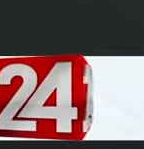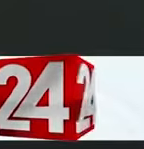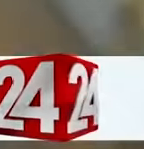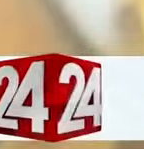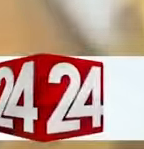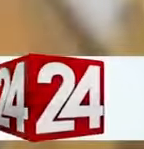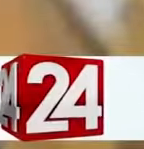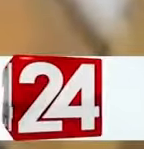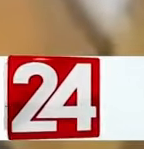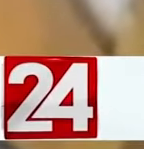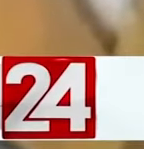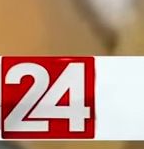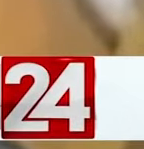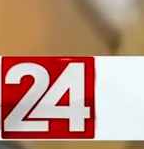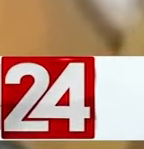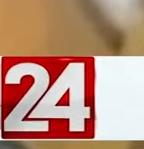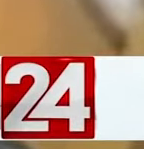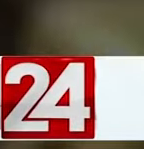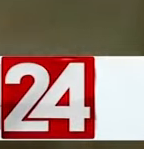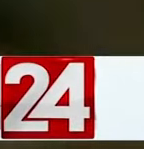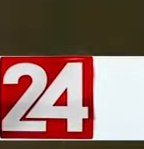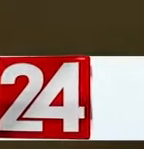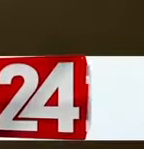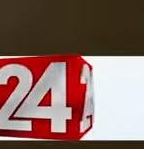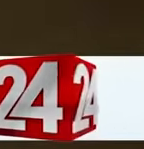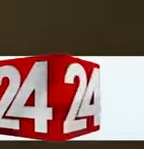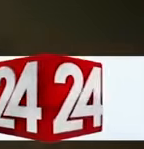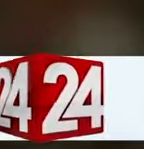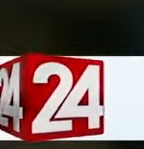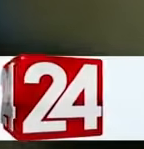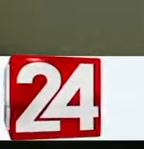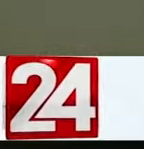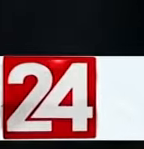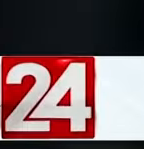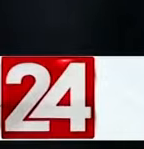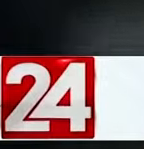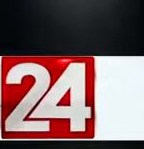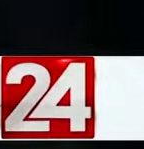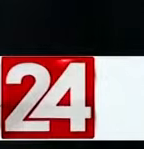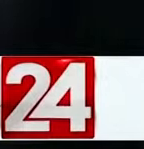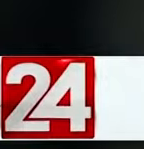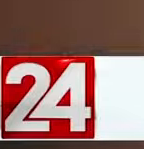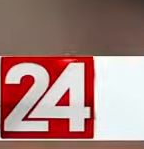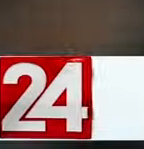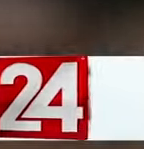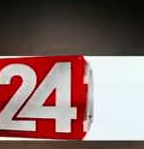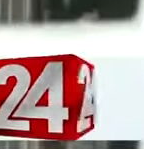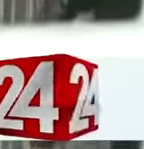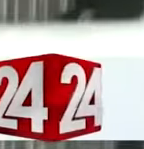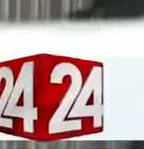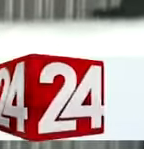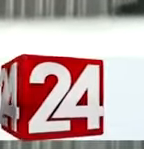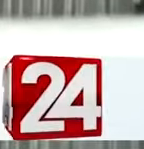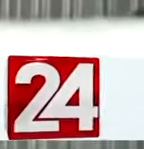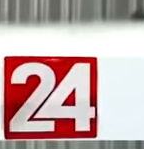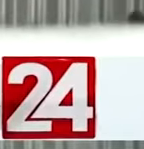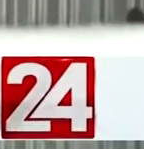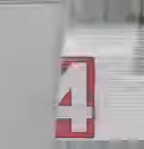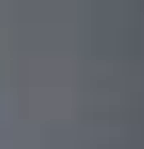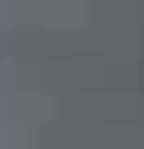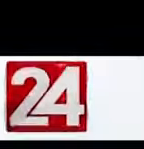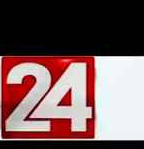sa mga suspect sa pagpapasabog sa Mindanao State University sa Marawi, nahuli na ayon sa AFP.